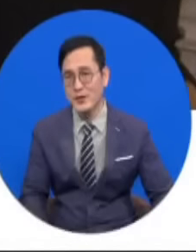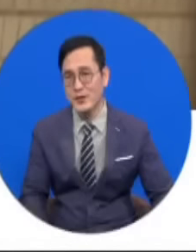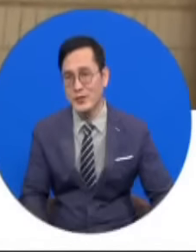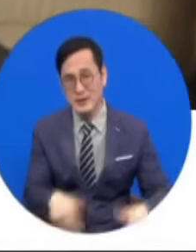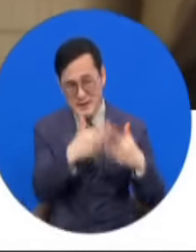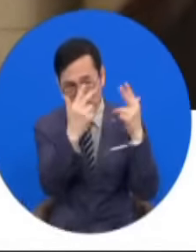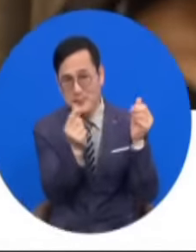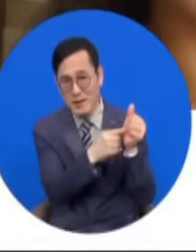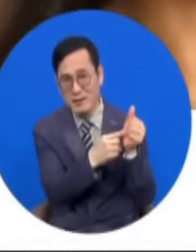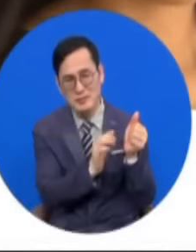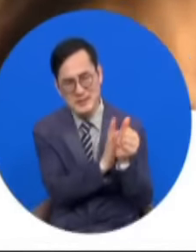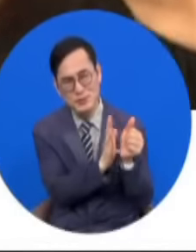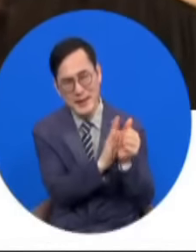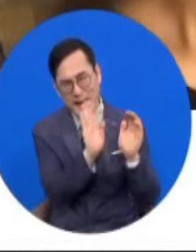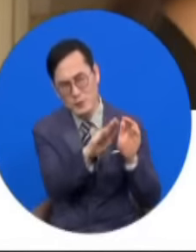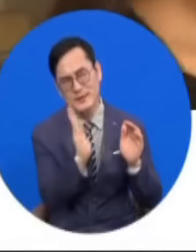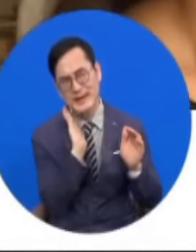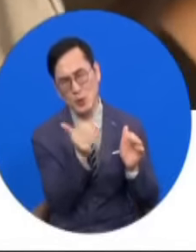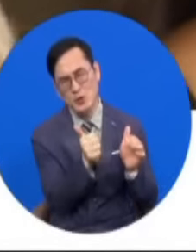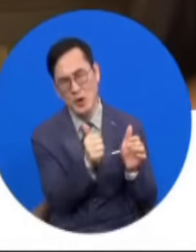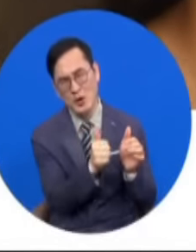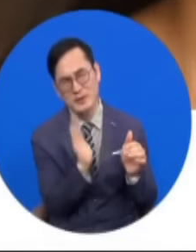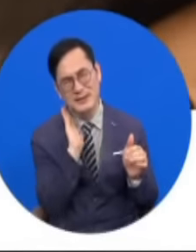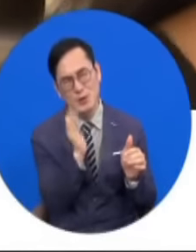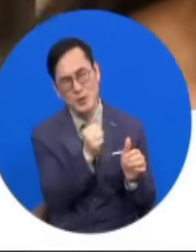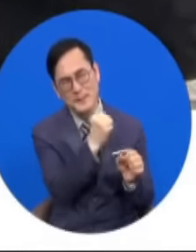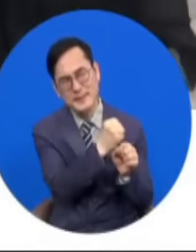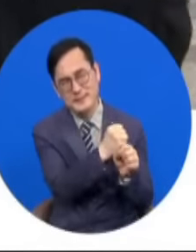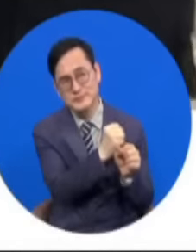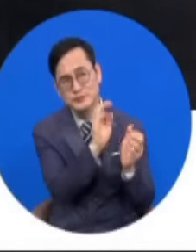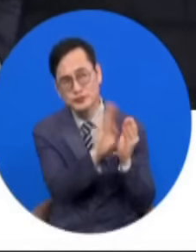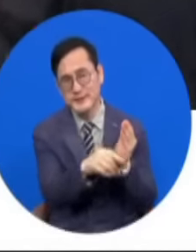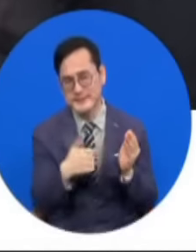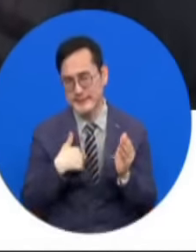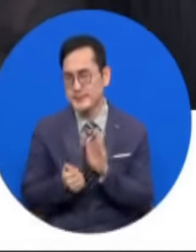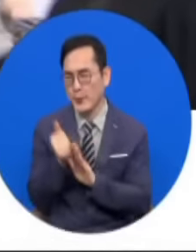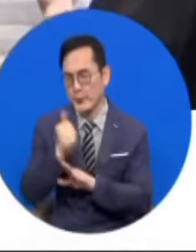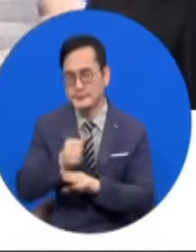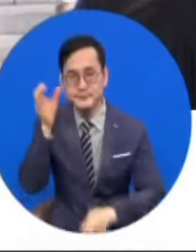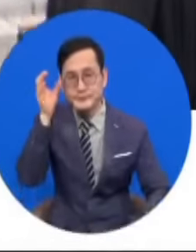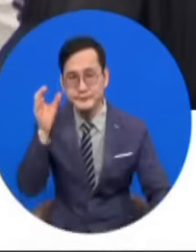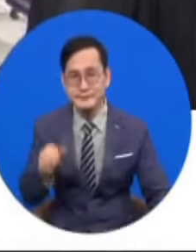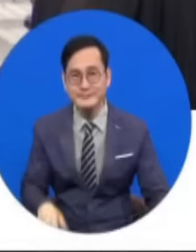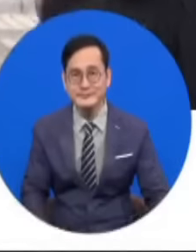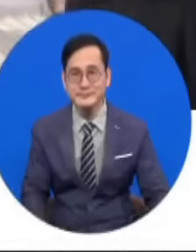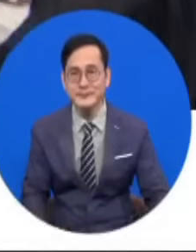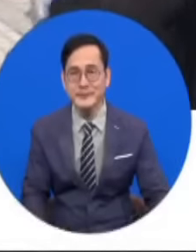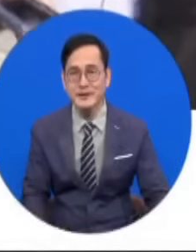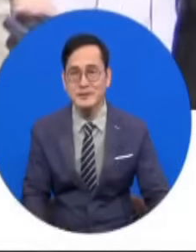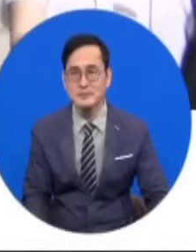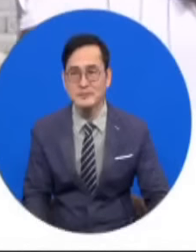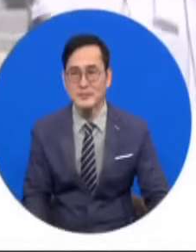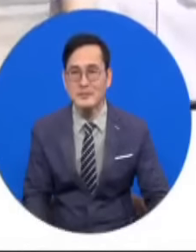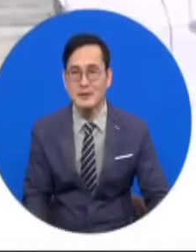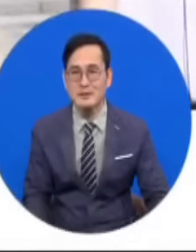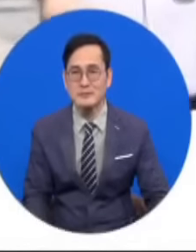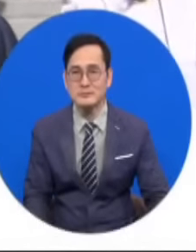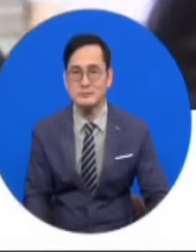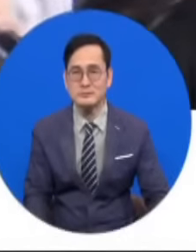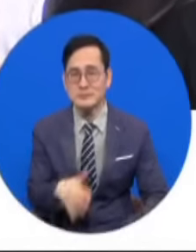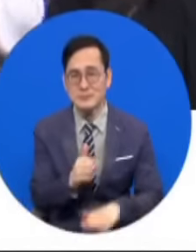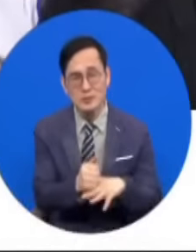없었고 또 그런 이야기를 또 자신있게 캠프에 내해 이야기를 했고 뭐 변호사들은 사실 밖에 있기 때문에 캠프가 소통할 수